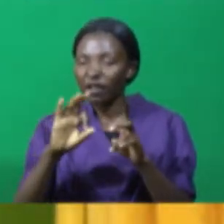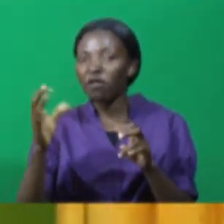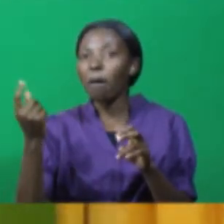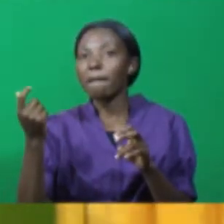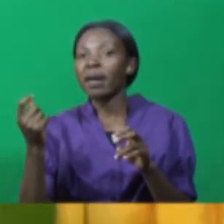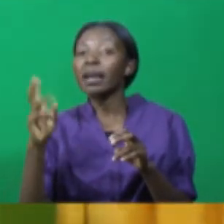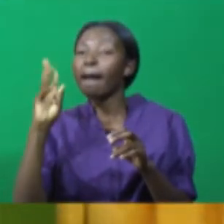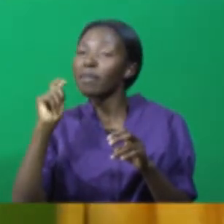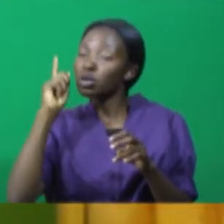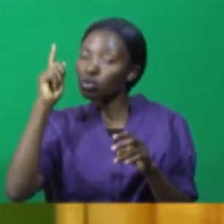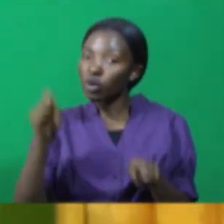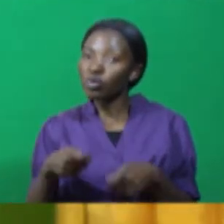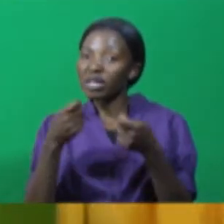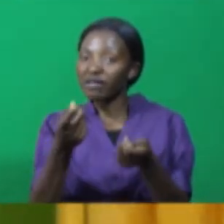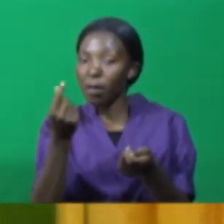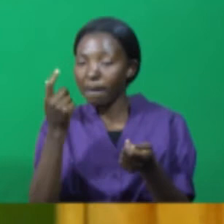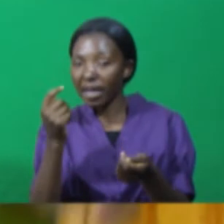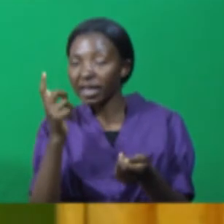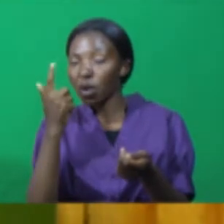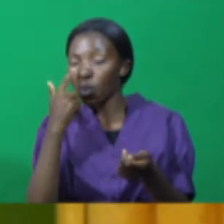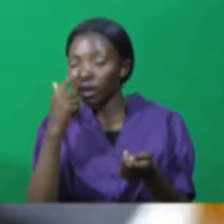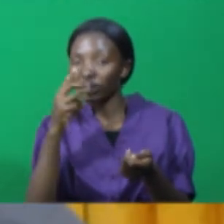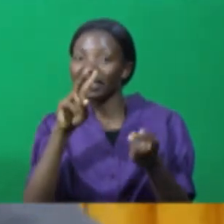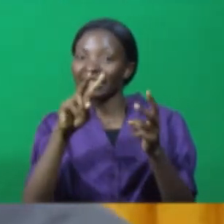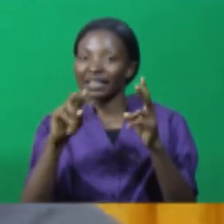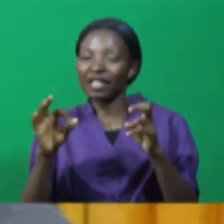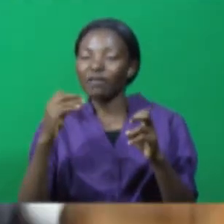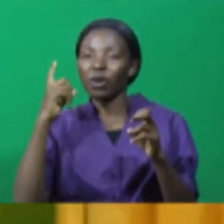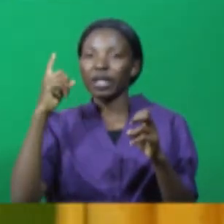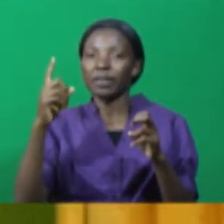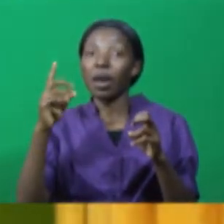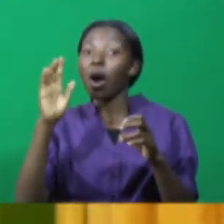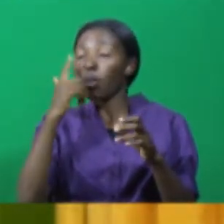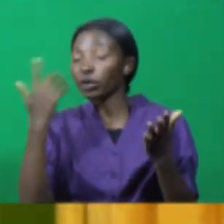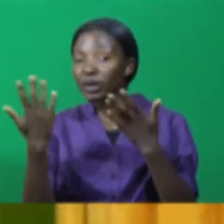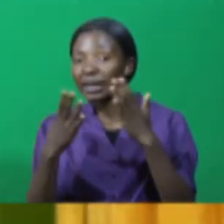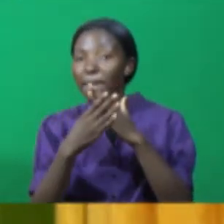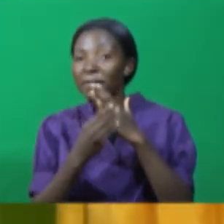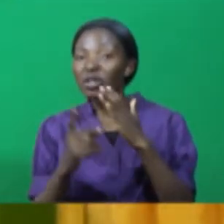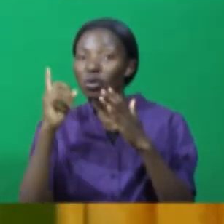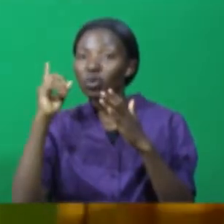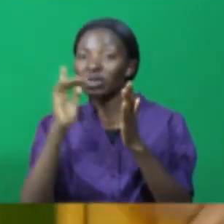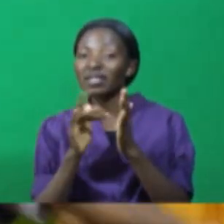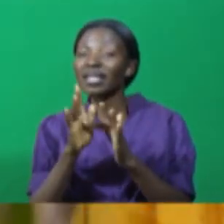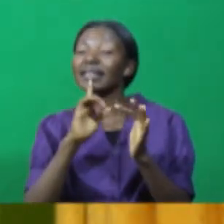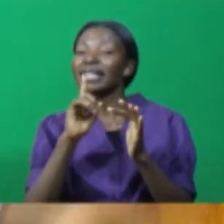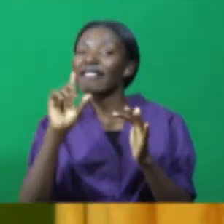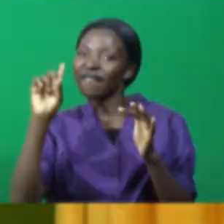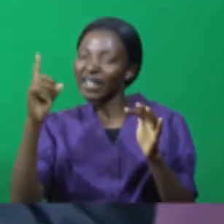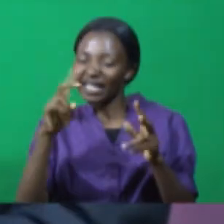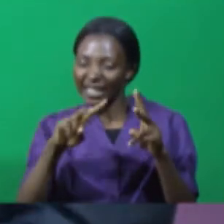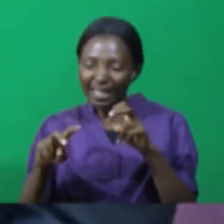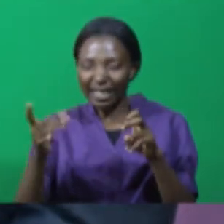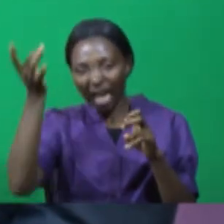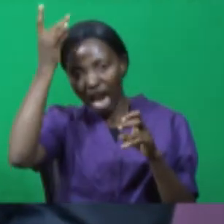uri mwana kaka because anobva kuti kuna Mateo tangai kutsvaka ushe hwokudenga kana mahuwana iho zvimwe zvese izvi mosoi saka muri